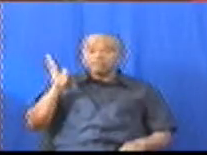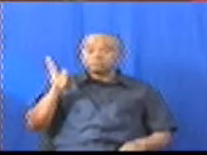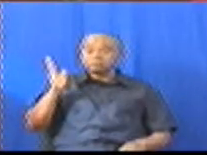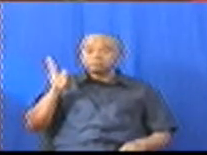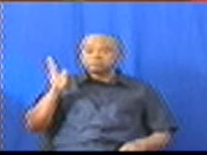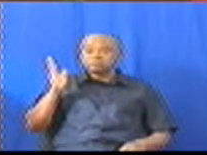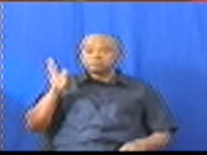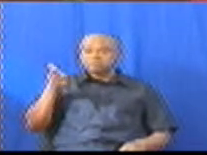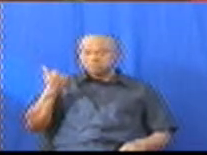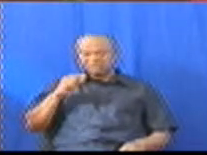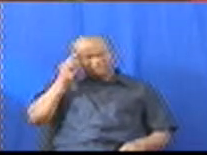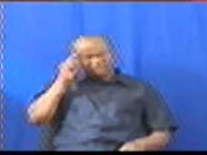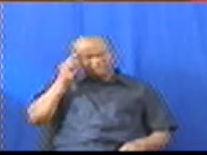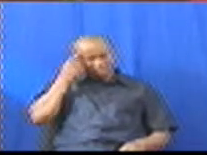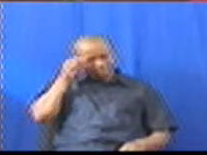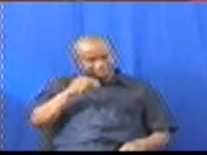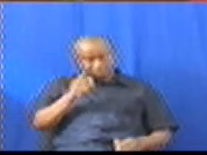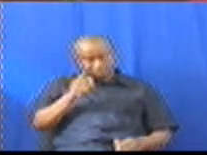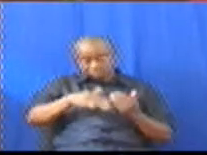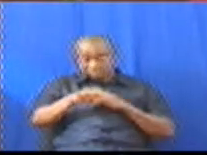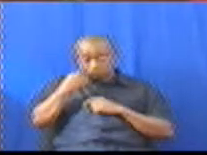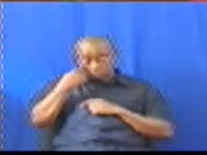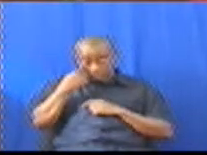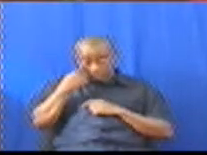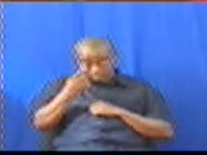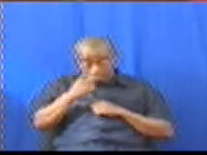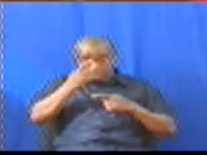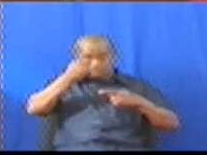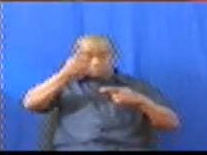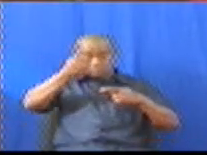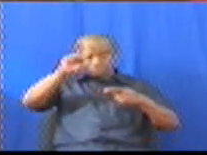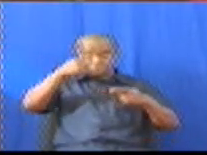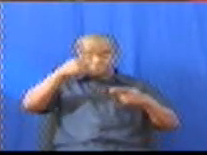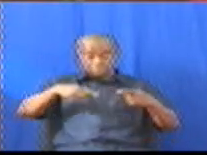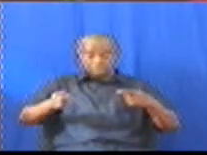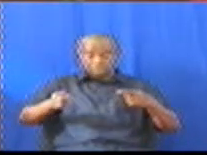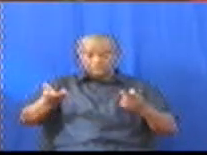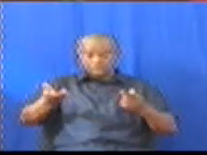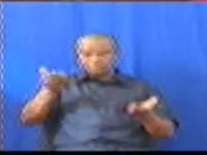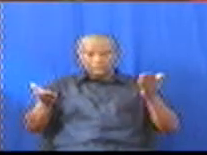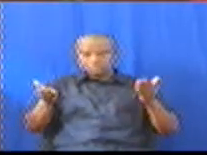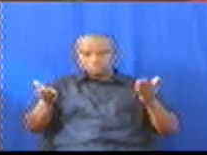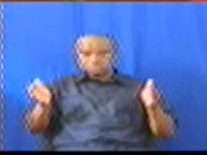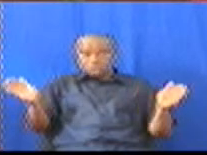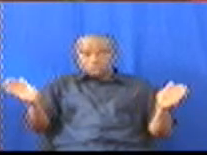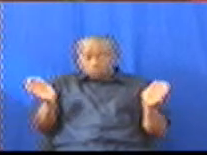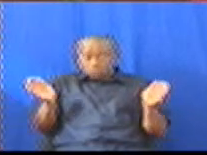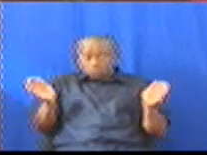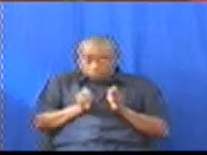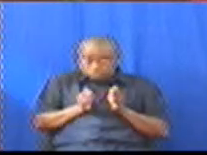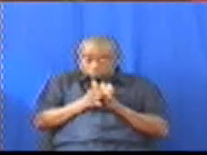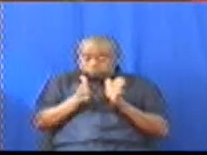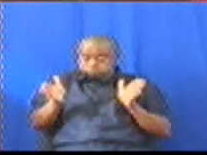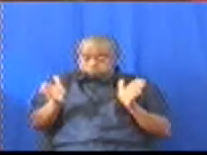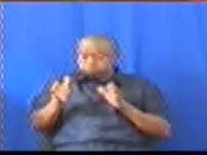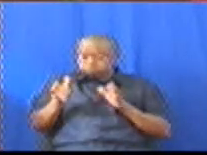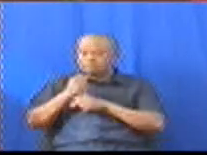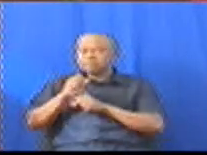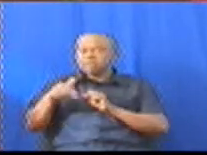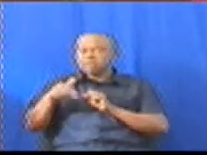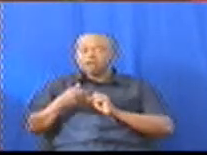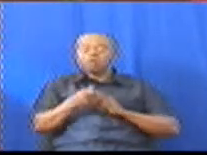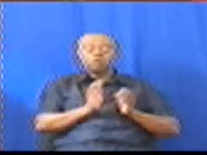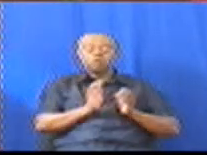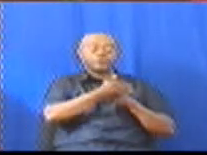hiyo nadhani kinaangaliwa tu ni checks and balance katika kupanua budget au kupunguza budget au control budget. Haina